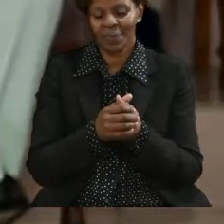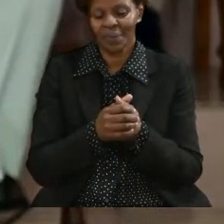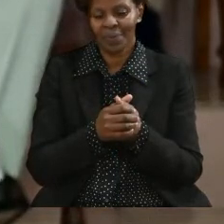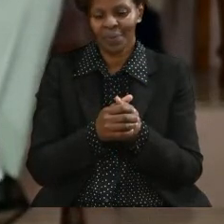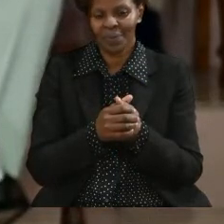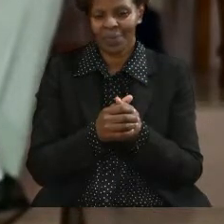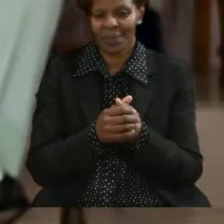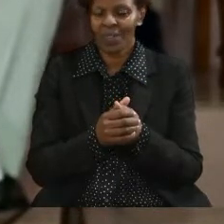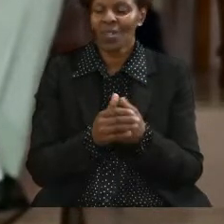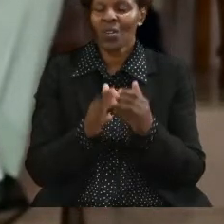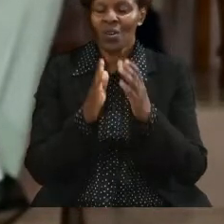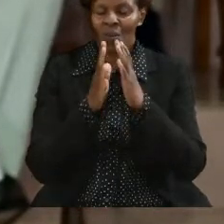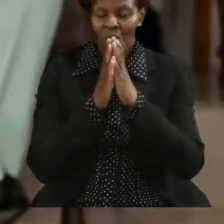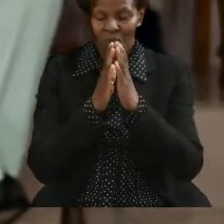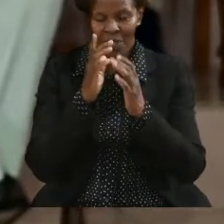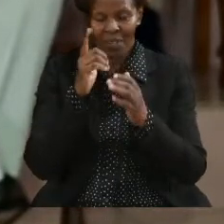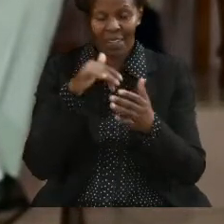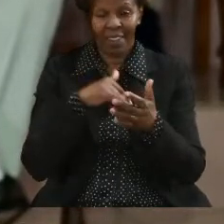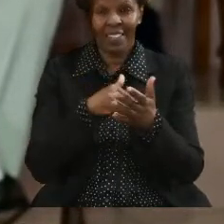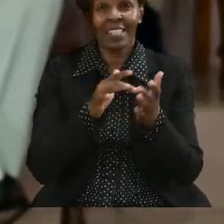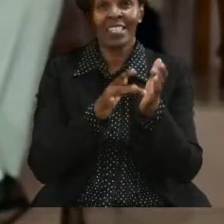oya Jesu ta mũhonokia